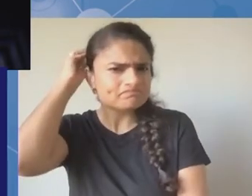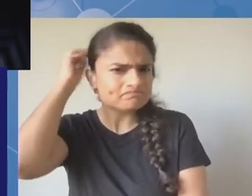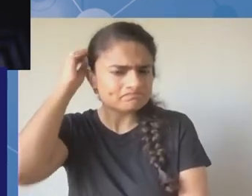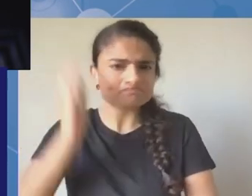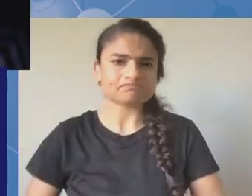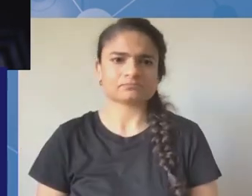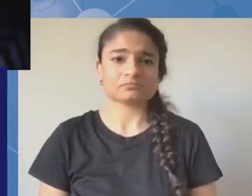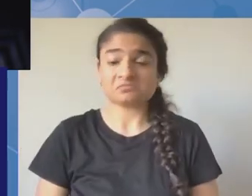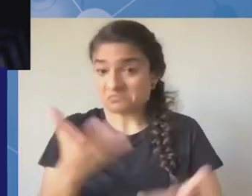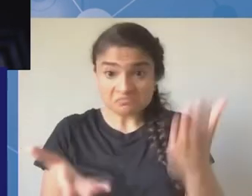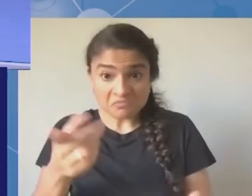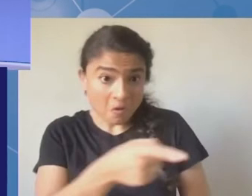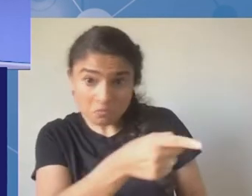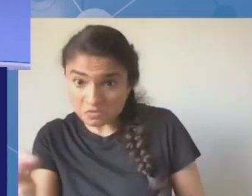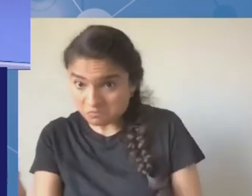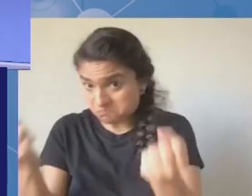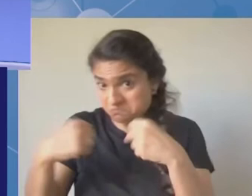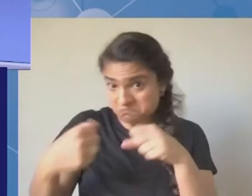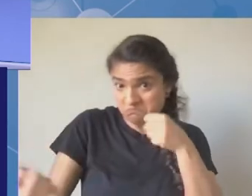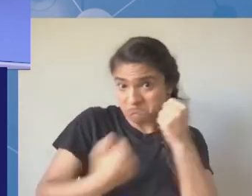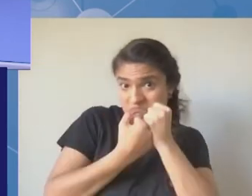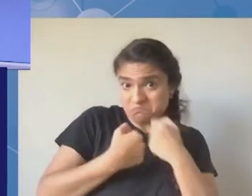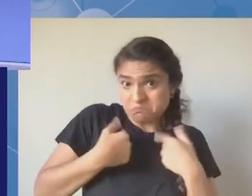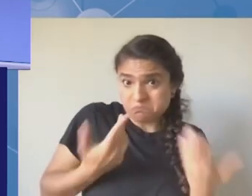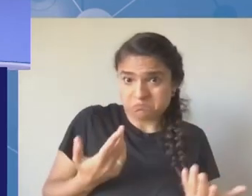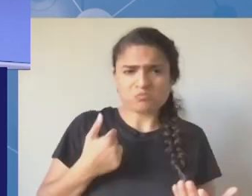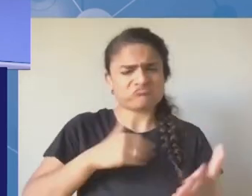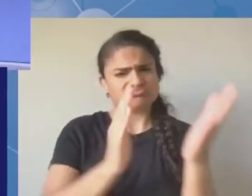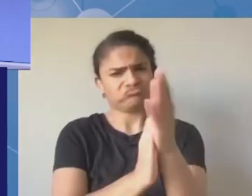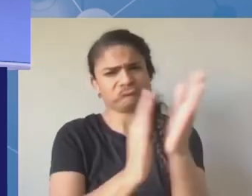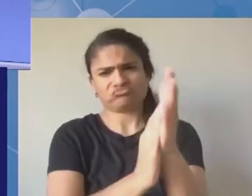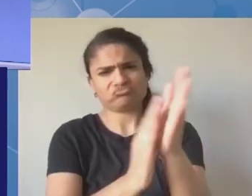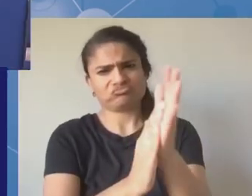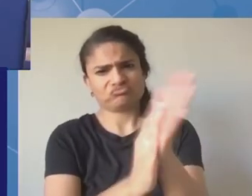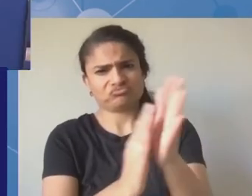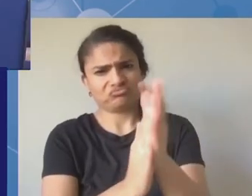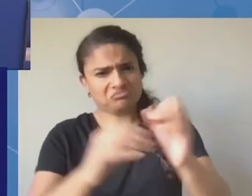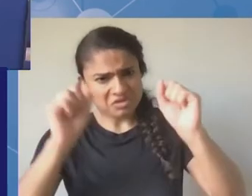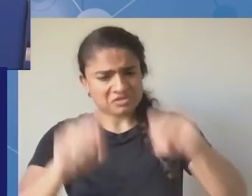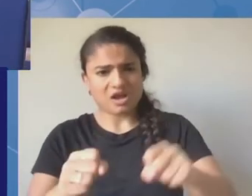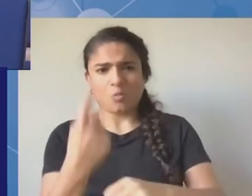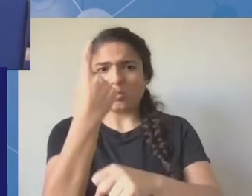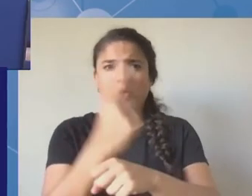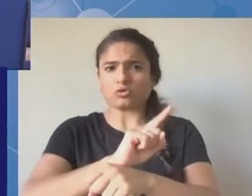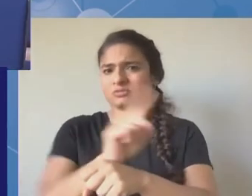قلة وما يفعلونه هو شيء كبير، لذلك أود التصفيق لهم